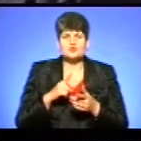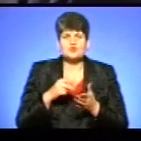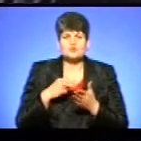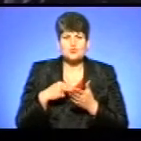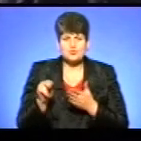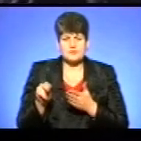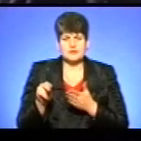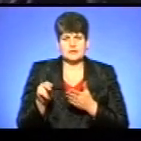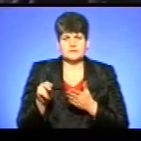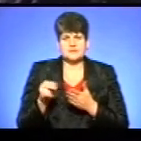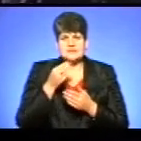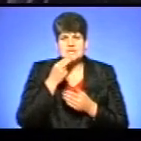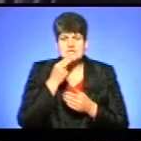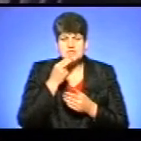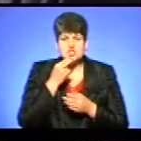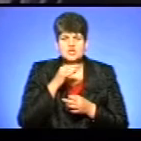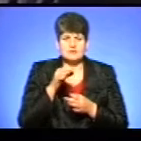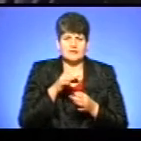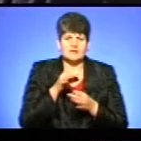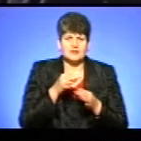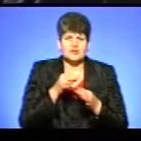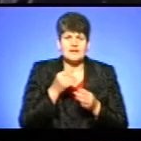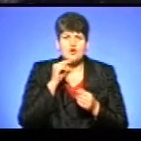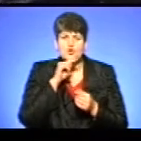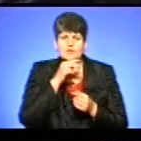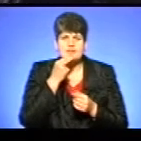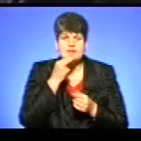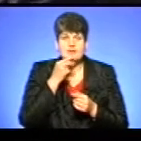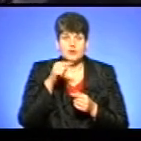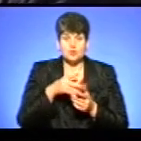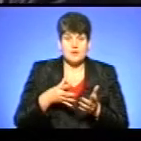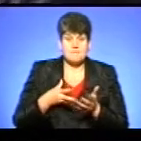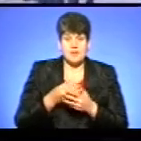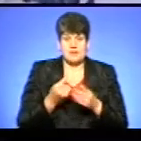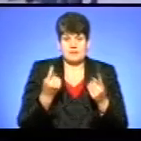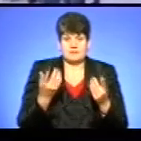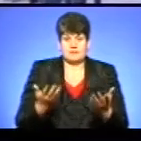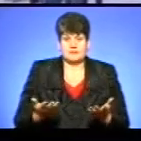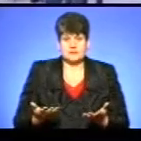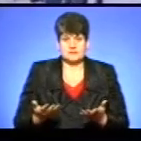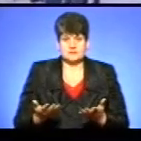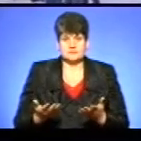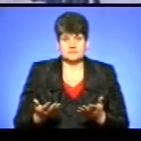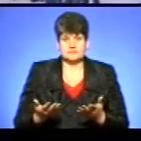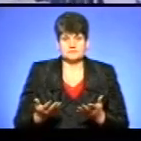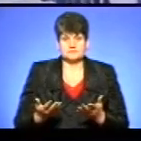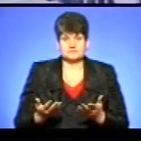купити з їжі лишнього, економлять на їді, а тут плата така велика.